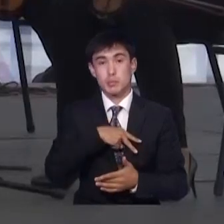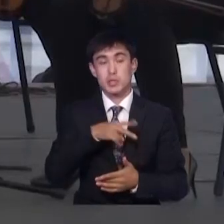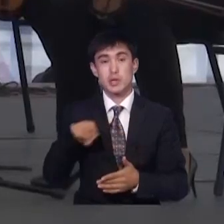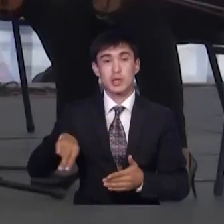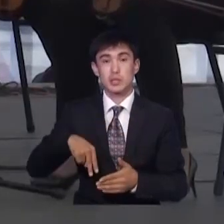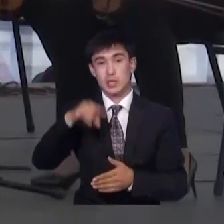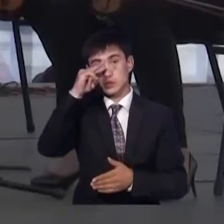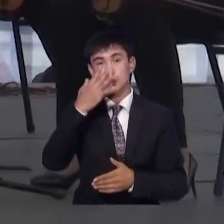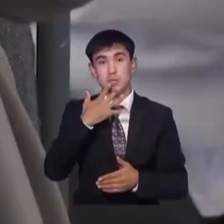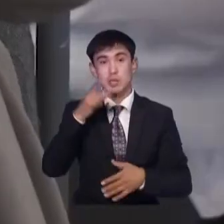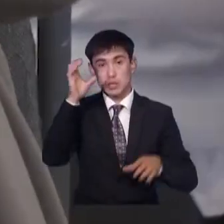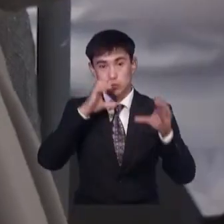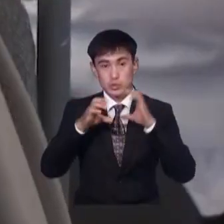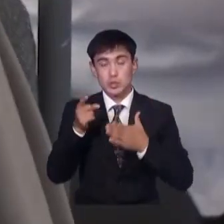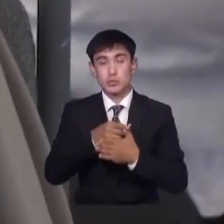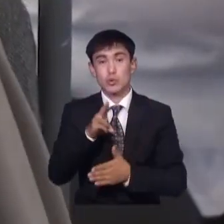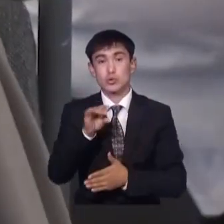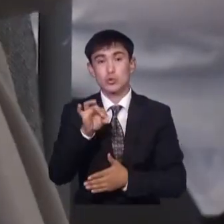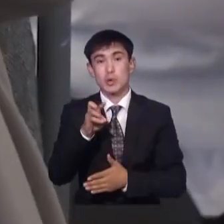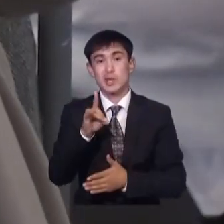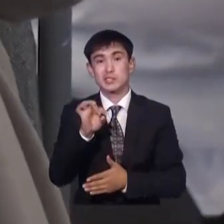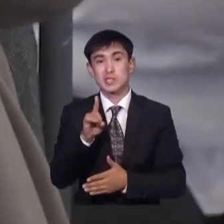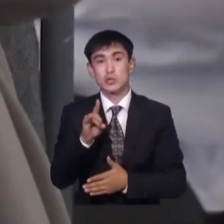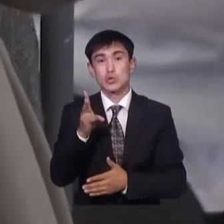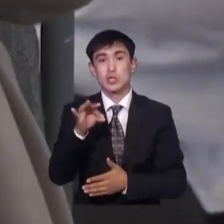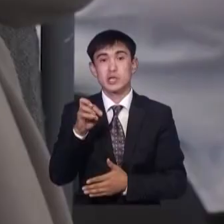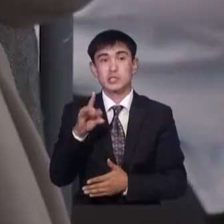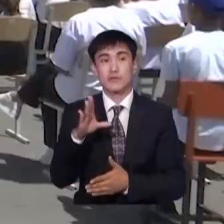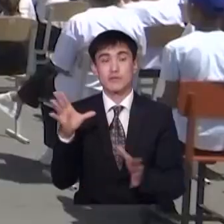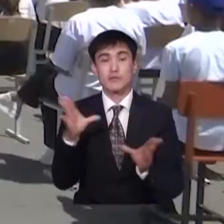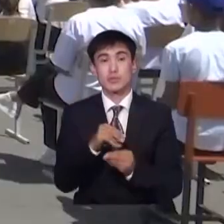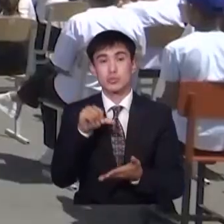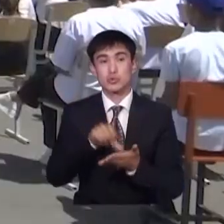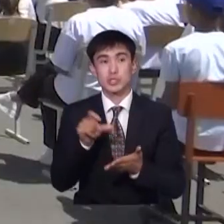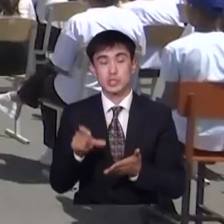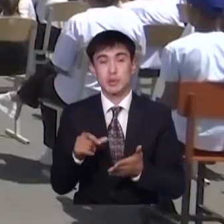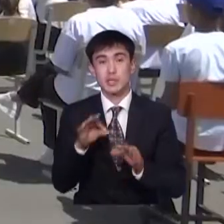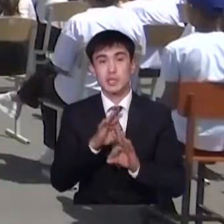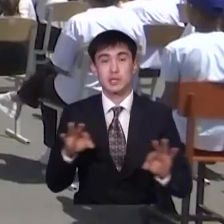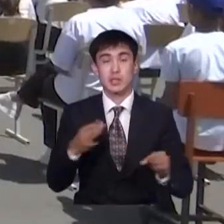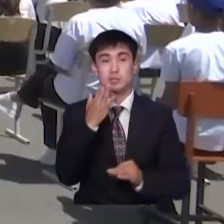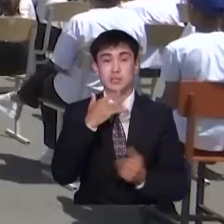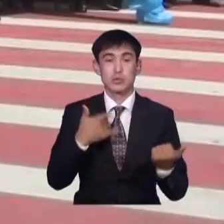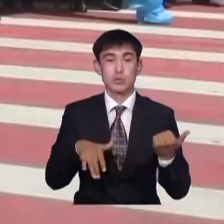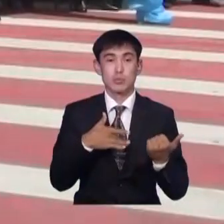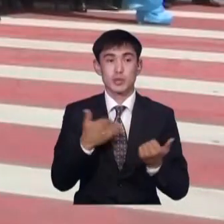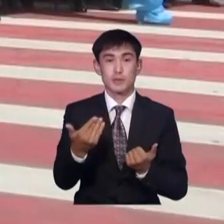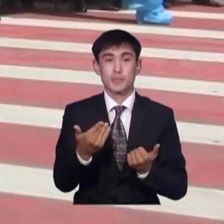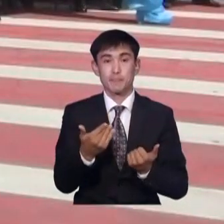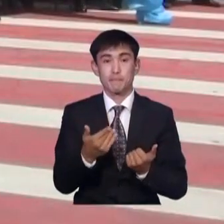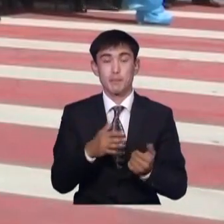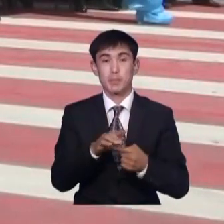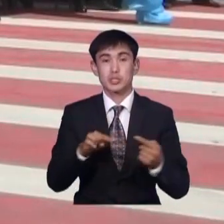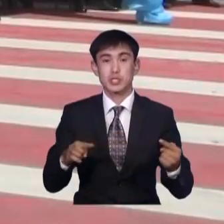ректор Казахской национальной консерватории имени Курмангазы Нуркен Аширов. Вместе со всеми участниками они играли на национальном музыкальном инструменте